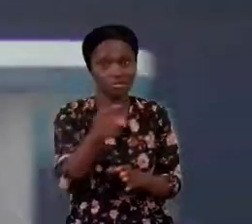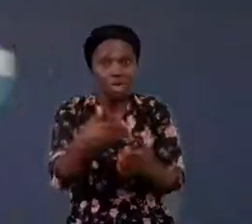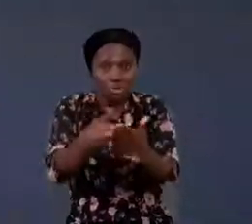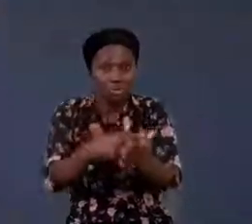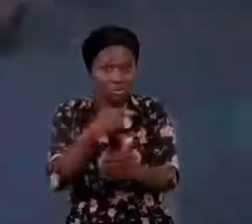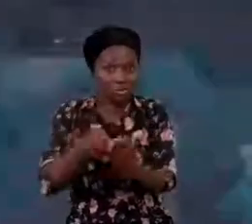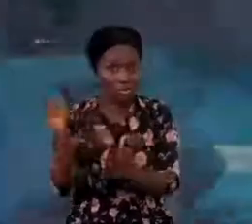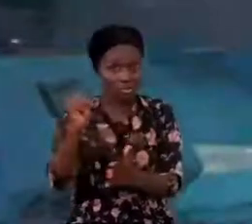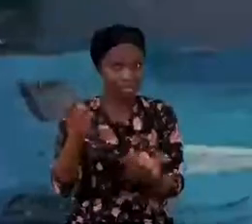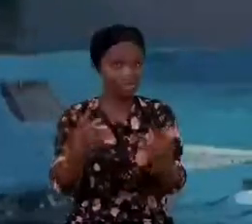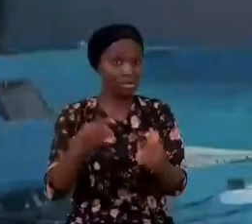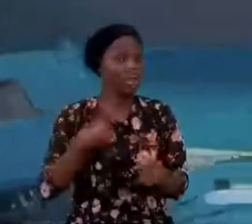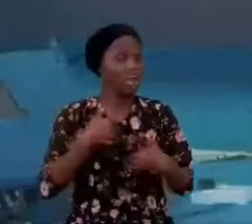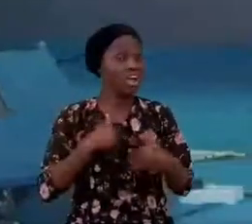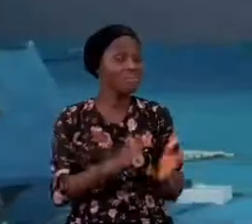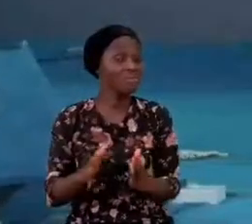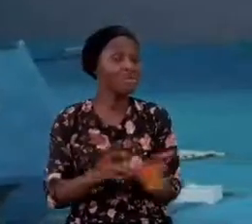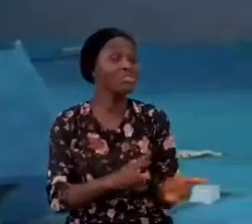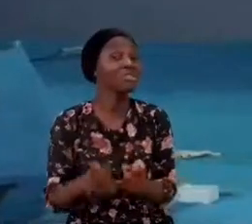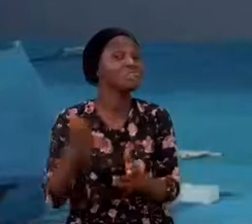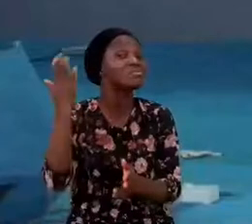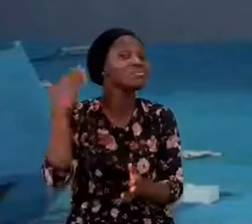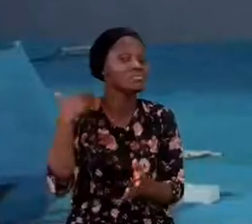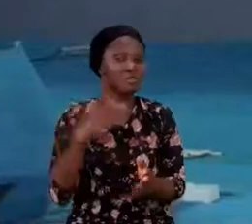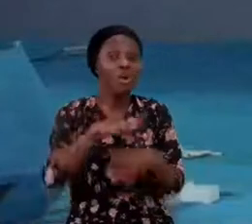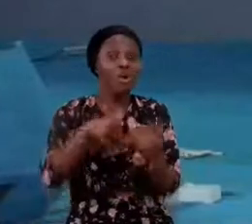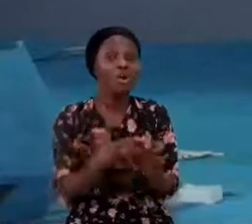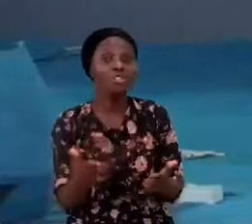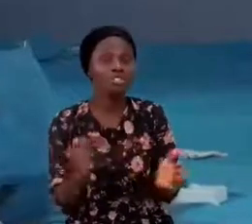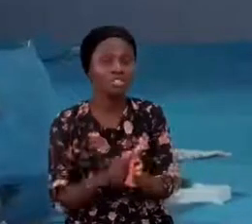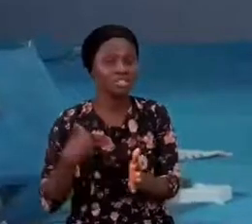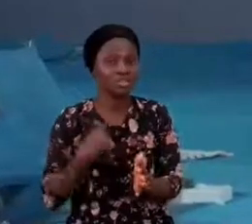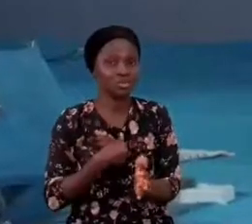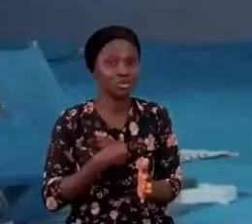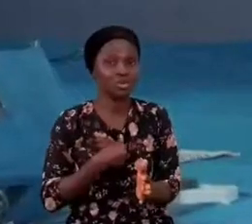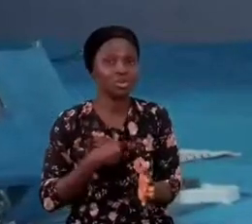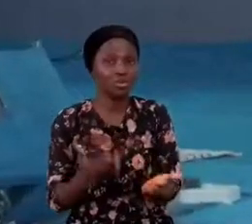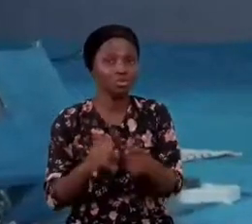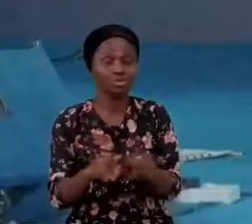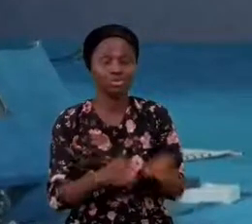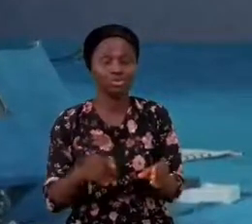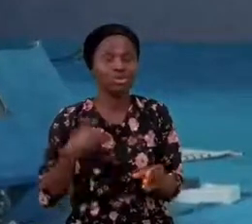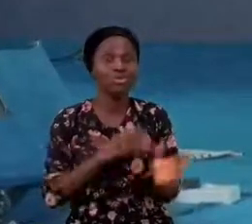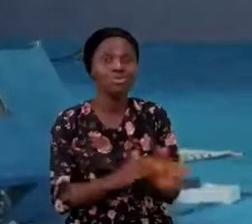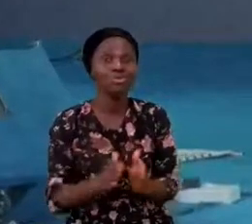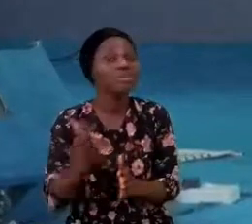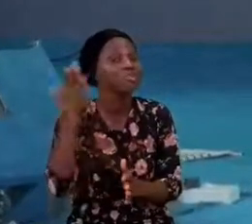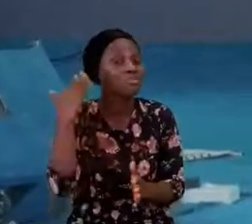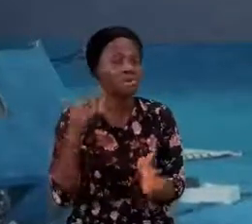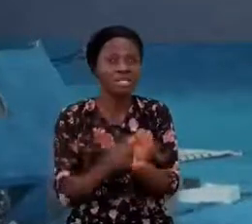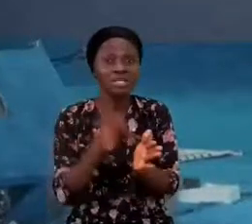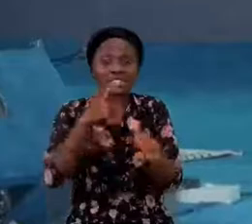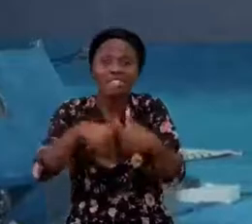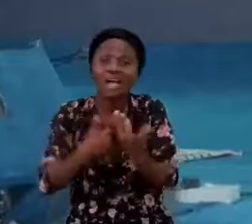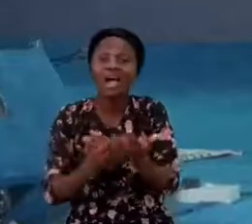nous aurons aujourd'hui, nous devons les préparer. C'est comme ça que la vie fonctionne. Vous devez regarder à l'avenir. Vous devez regarder ce qui vous attend